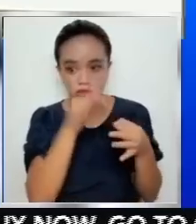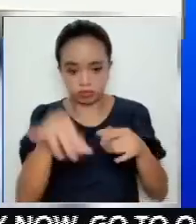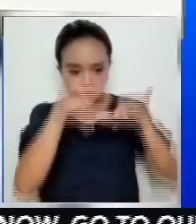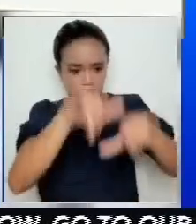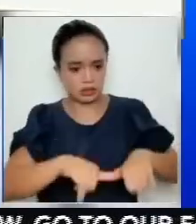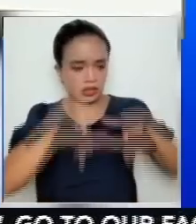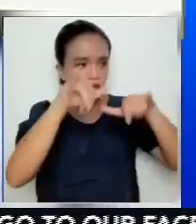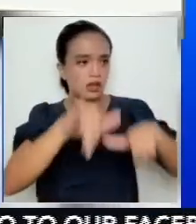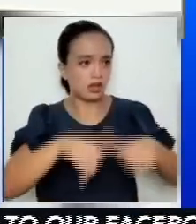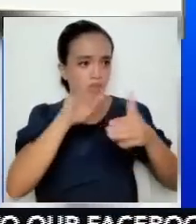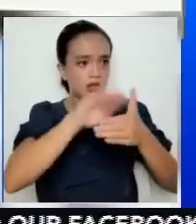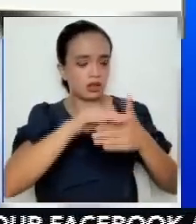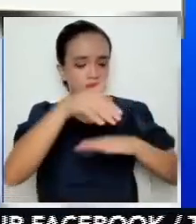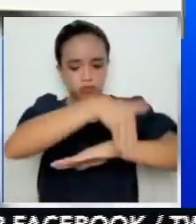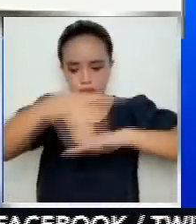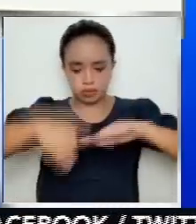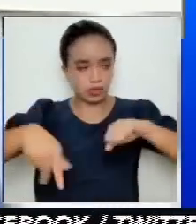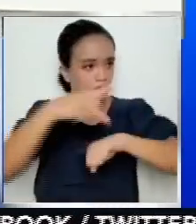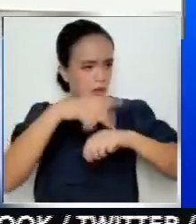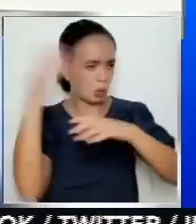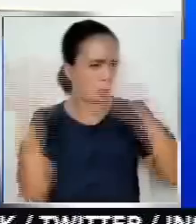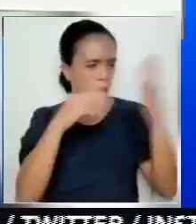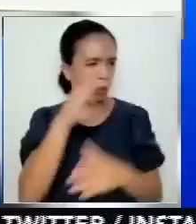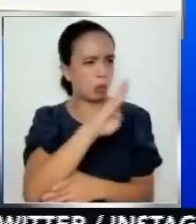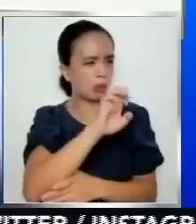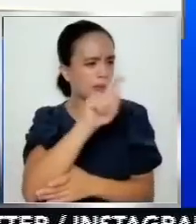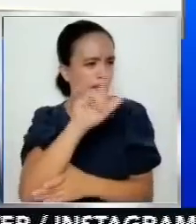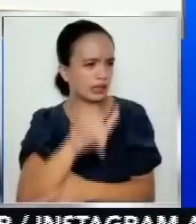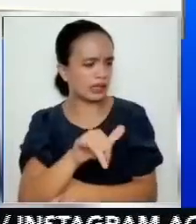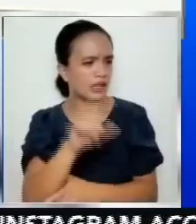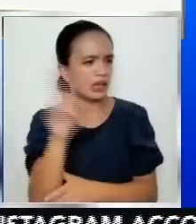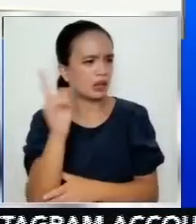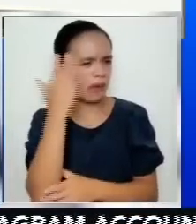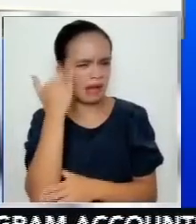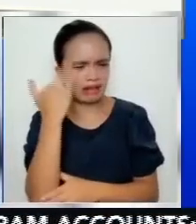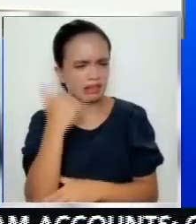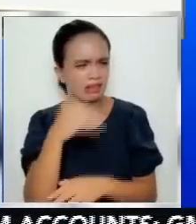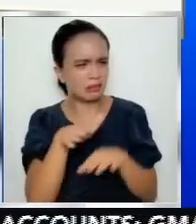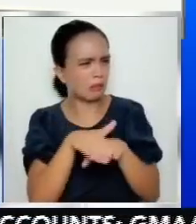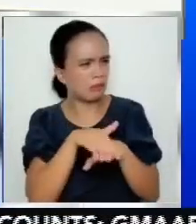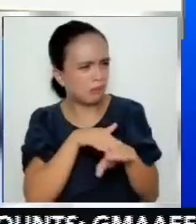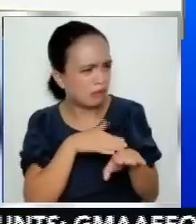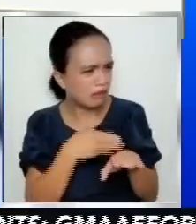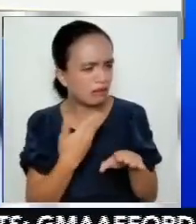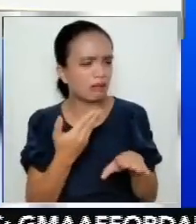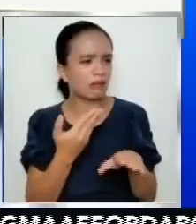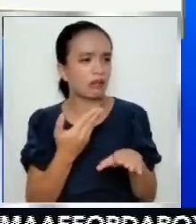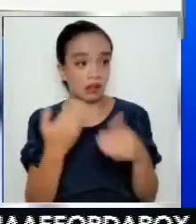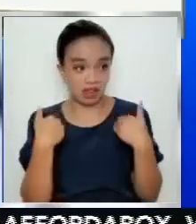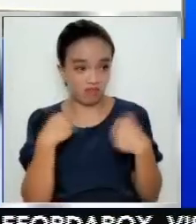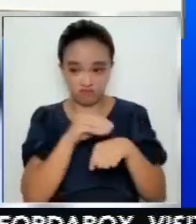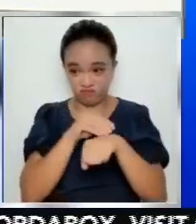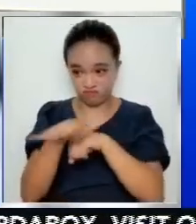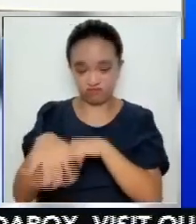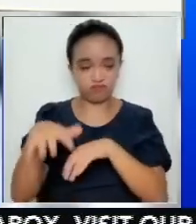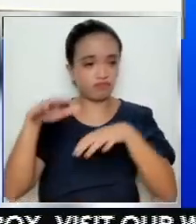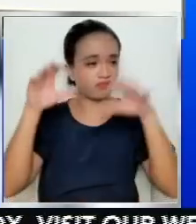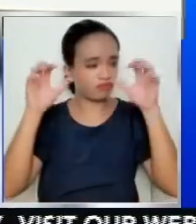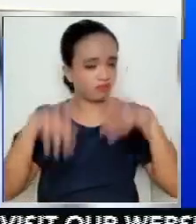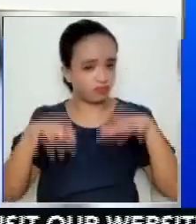Biyernes itong si Bagyong Betty. Ano ba yung nakakapagpabagal sa kilos nito? At may epekto ba yan sa ulang ibubuho sa atin ng